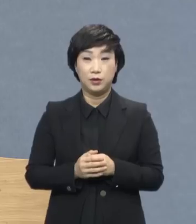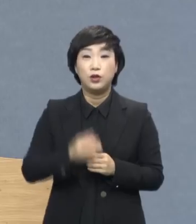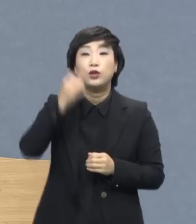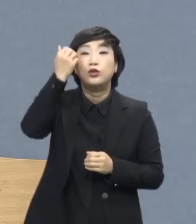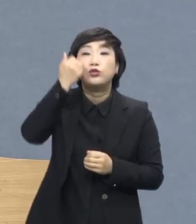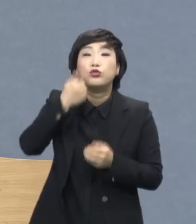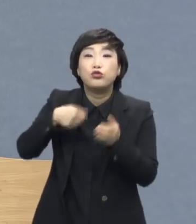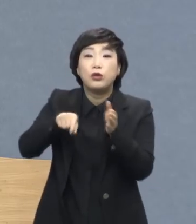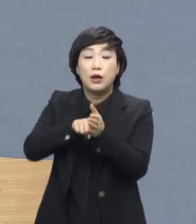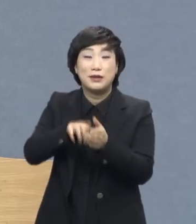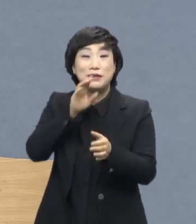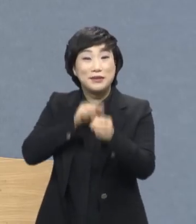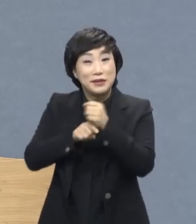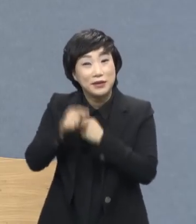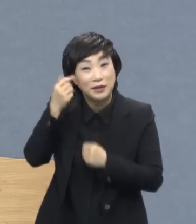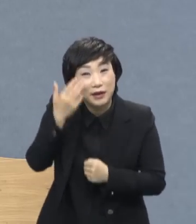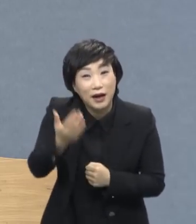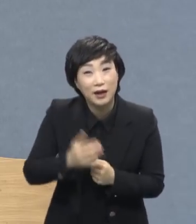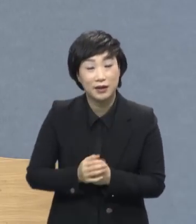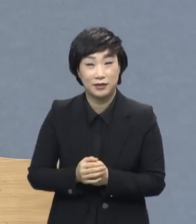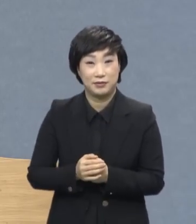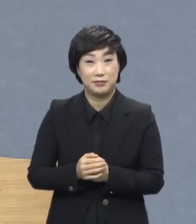누구를 향한 진리냐?